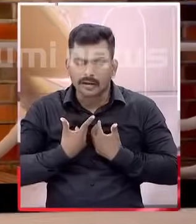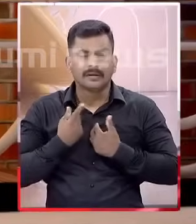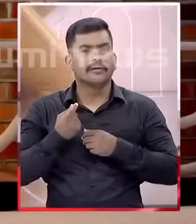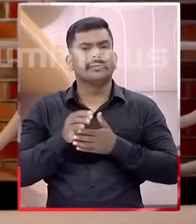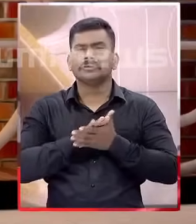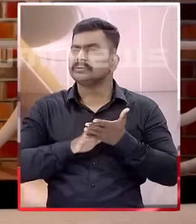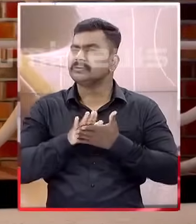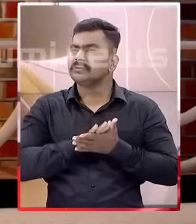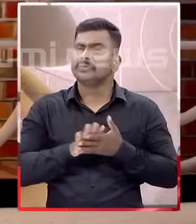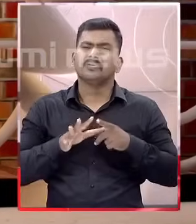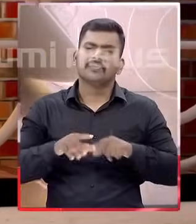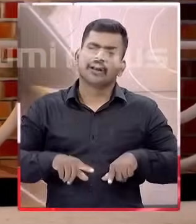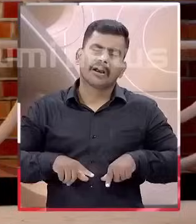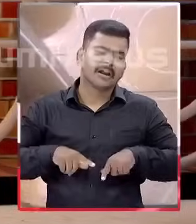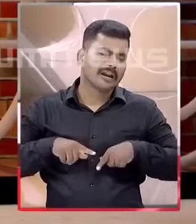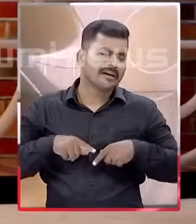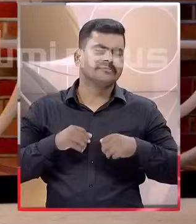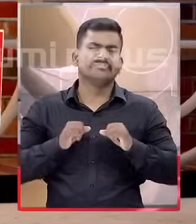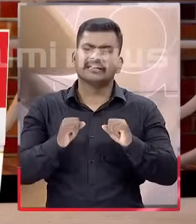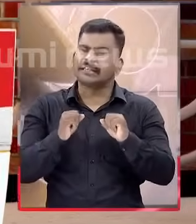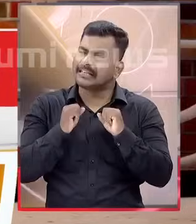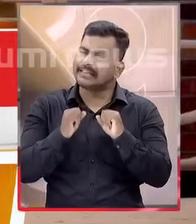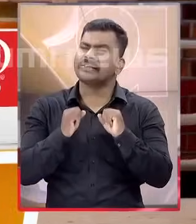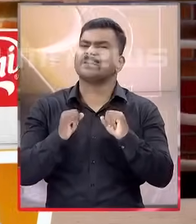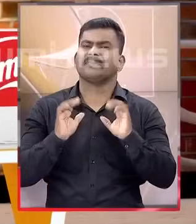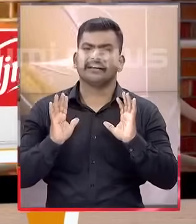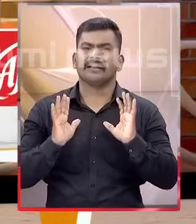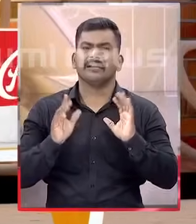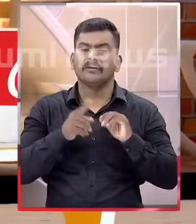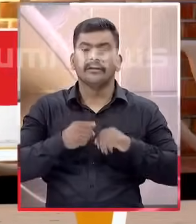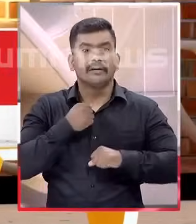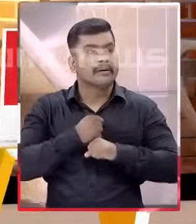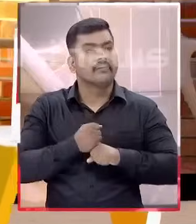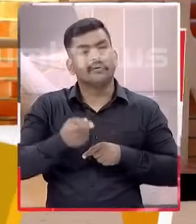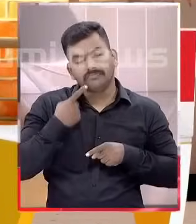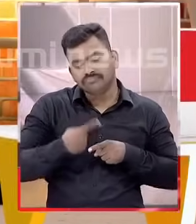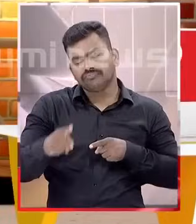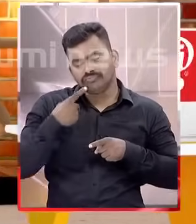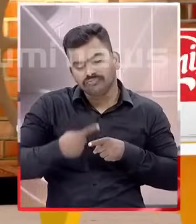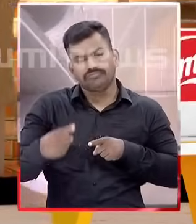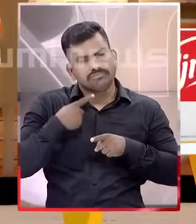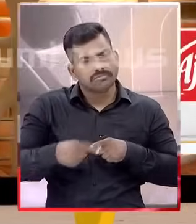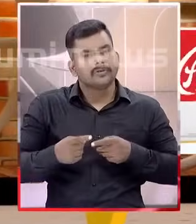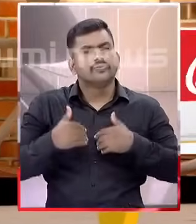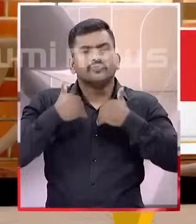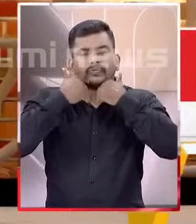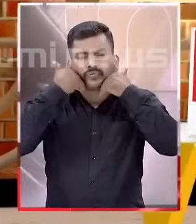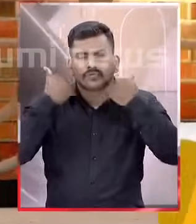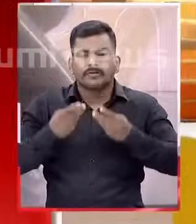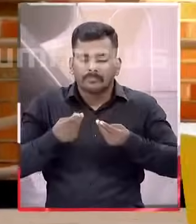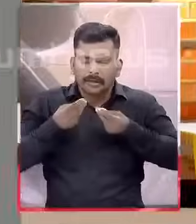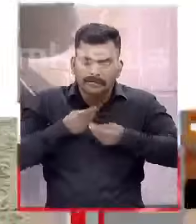നമുക്കൊന്ന് മുണ്ടുമുറുക്കി ഇവരോടൊന്ന് ഉടുക്കൂ എന്ന് ബാധ്യതപ്പെട്ട ഒരു സർക്കാരിന് പറയാമല്ലോ ശ്രീ റെജി ലൂക്കോസ്.